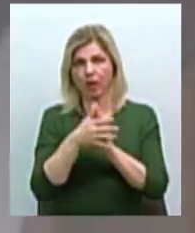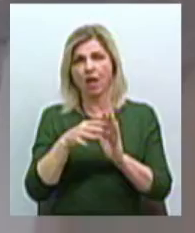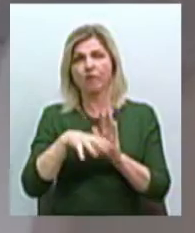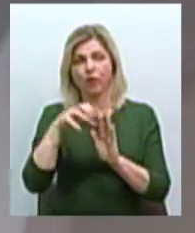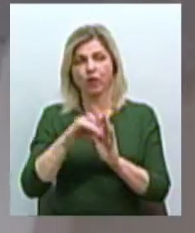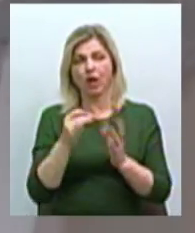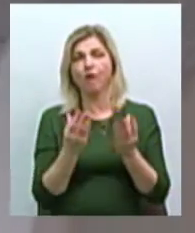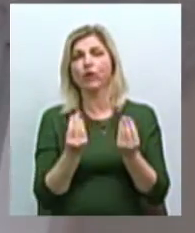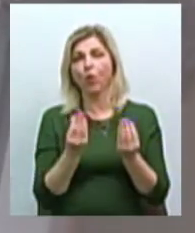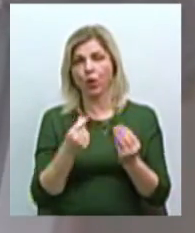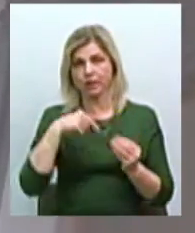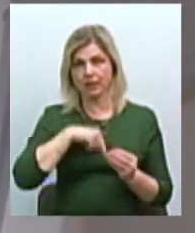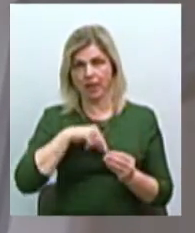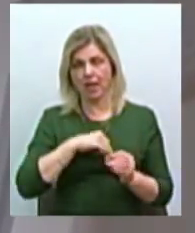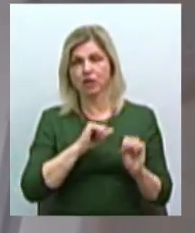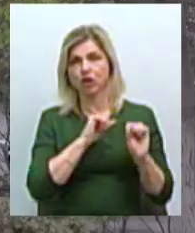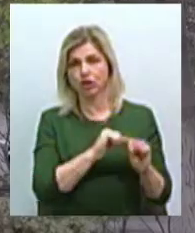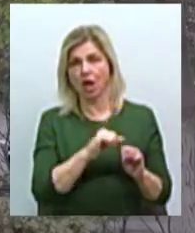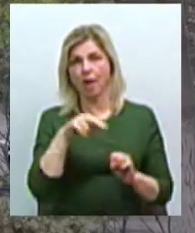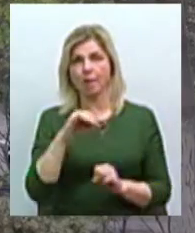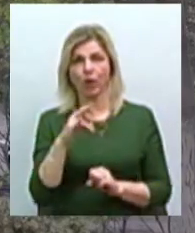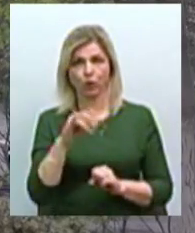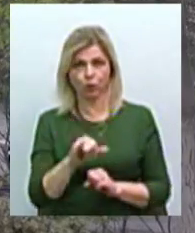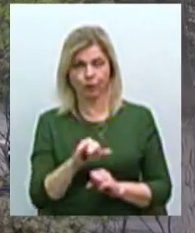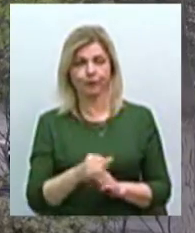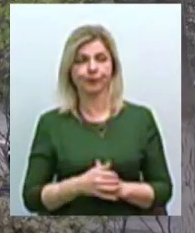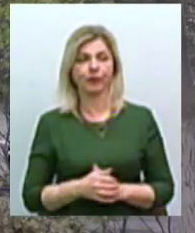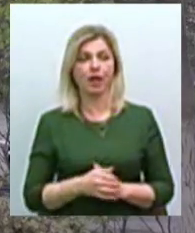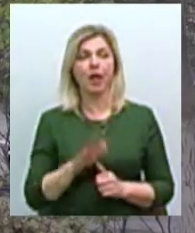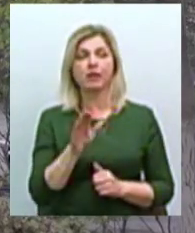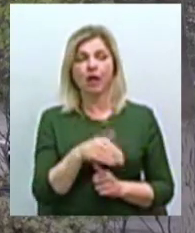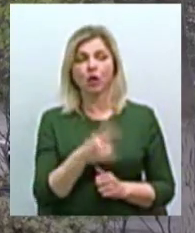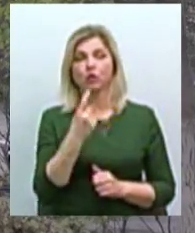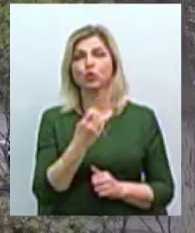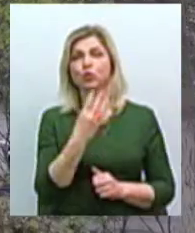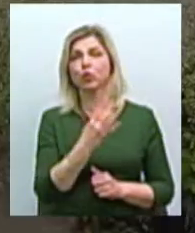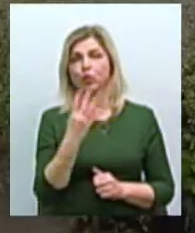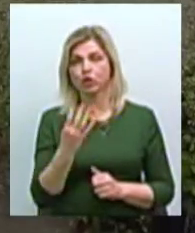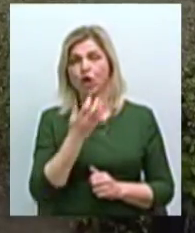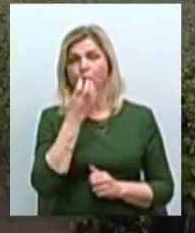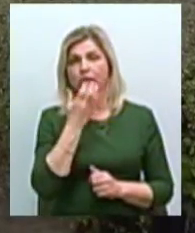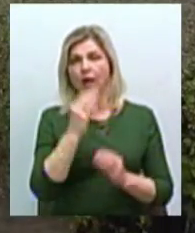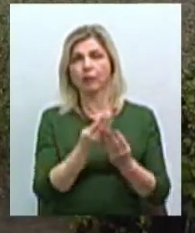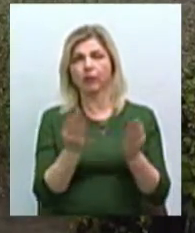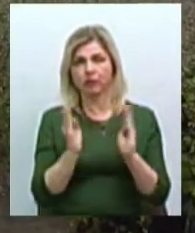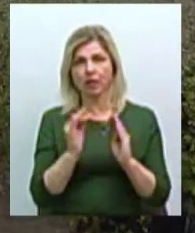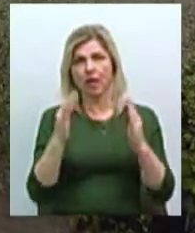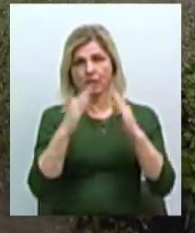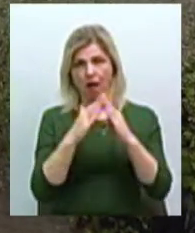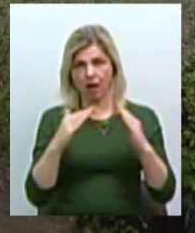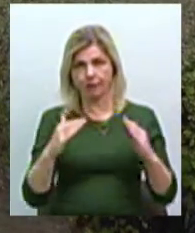вологу всередину та захищає монтажну піну. Далі в дитсадку номер 144 утеплюватимуть всю будівлю і дах. При